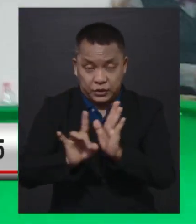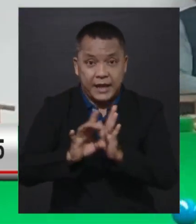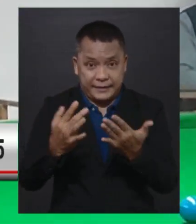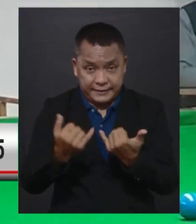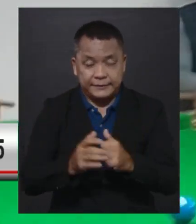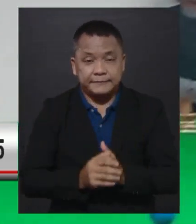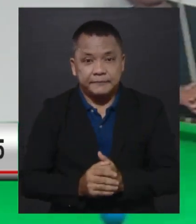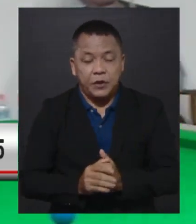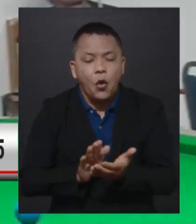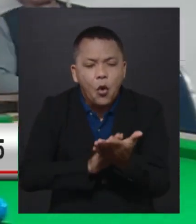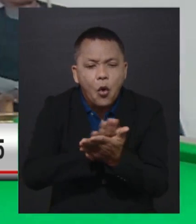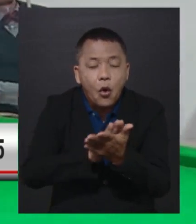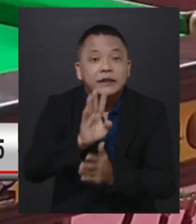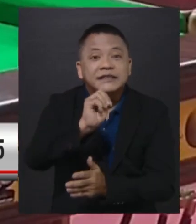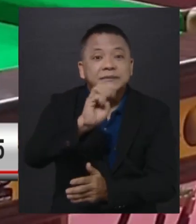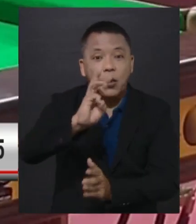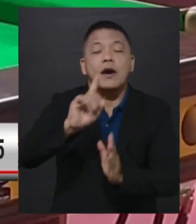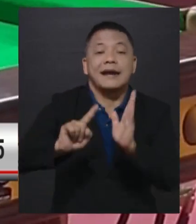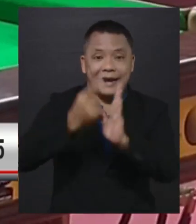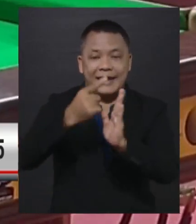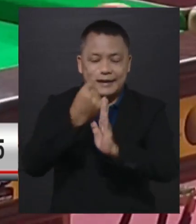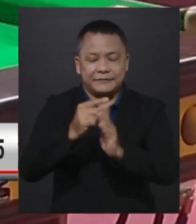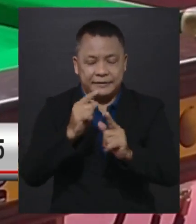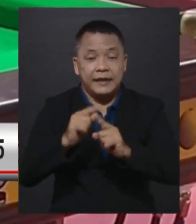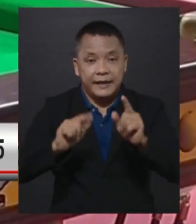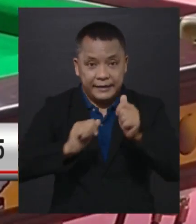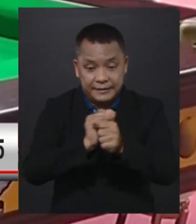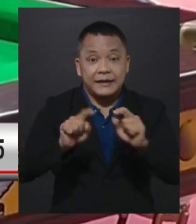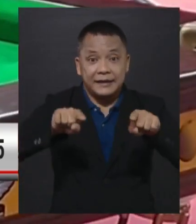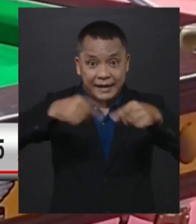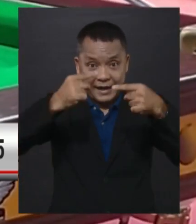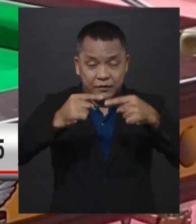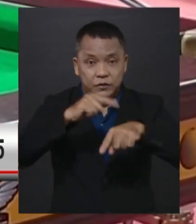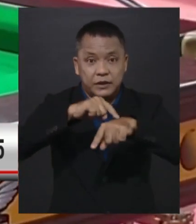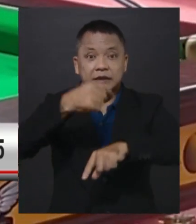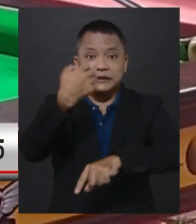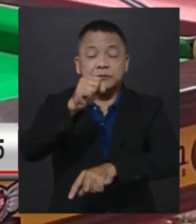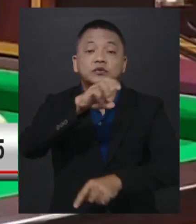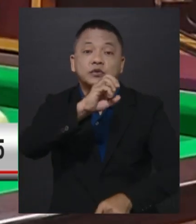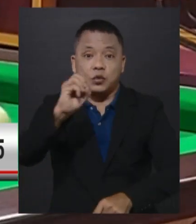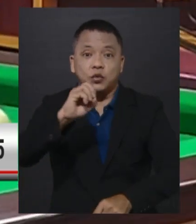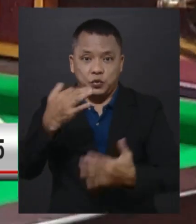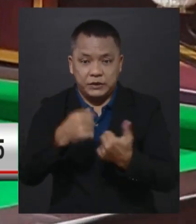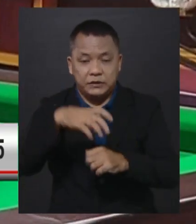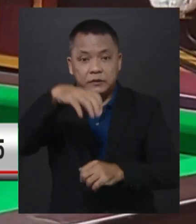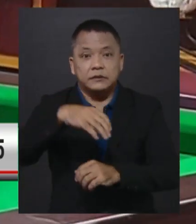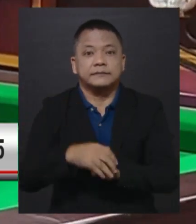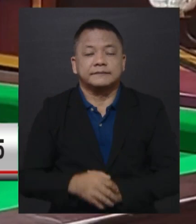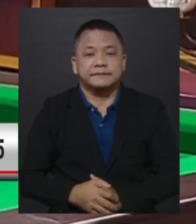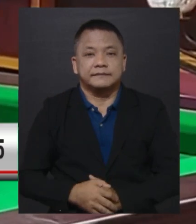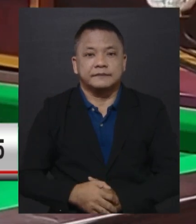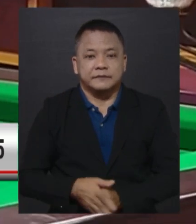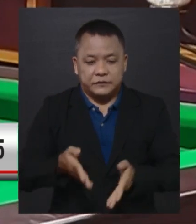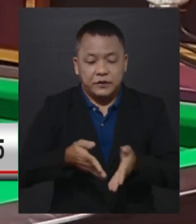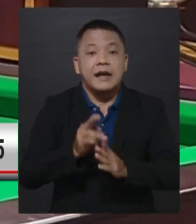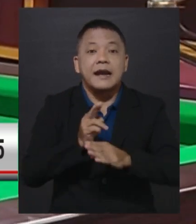ะขออภัยค่ะ46คนวันแรกค่ะจะเริ่มแข่งขันคู่แรกนะคะตอน10โมงเช้านะคะที่ TBC Snooker ซอย